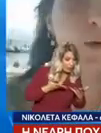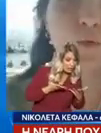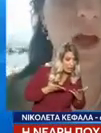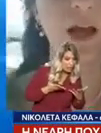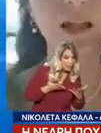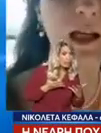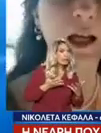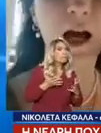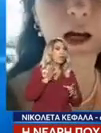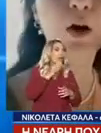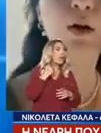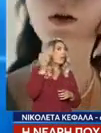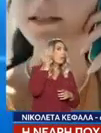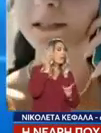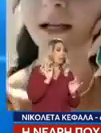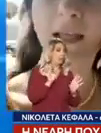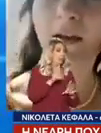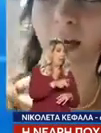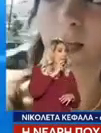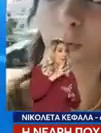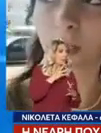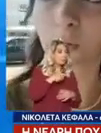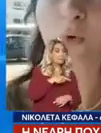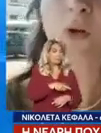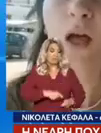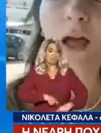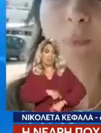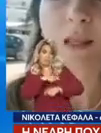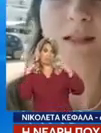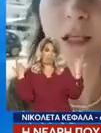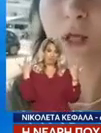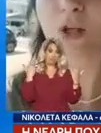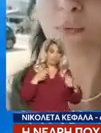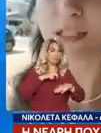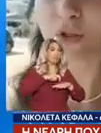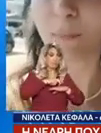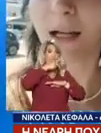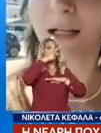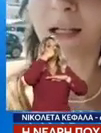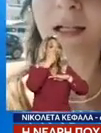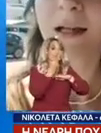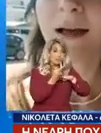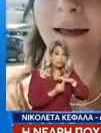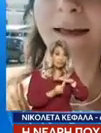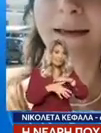Δεν άκουσα κάτι άλλο. Στη συνέχεια έβγαλε τα ρούχα του, πήδηξε και ο ίδιος μέσα στο